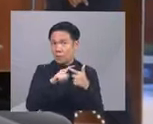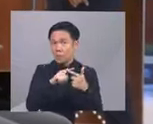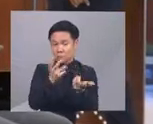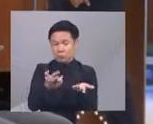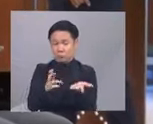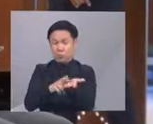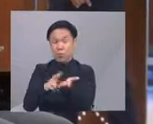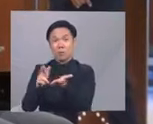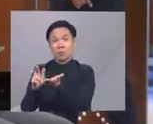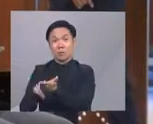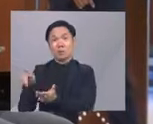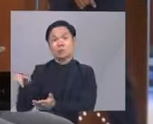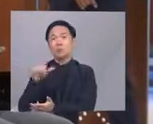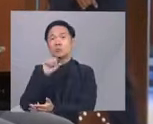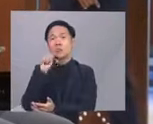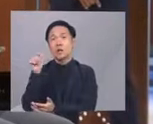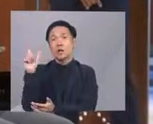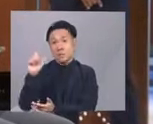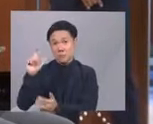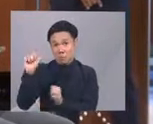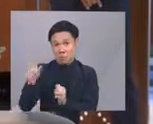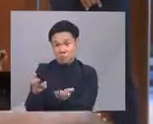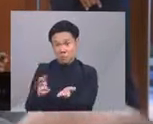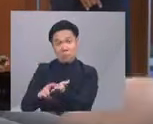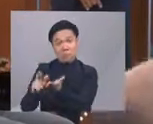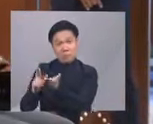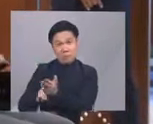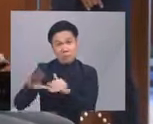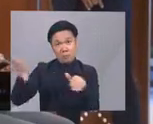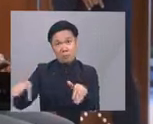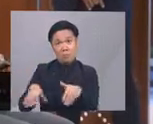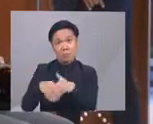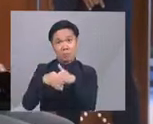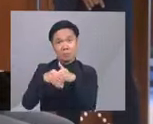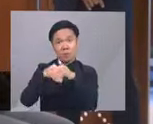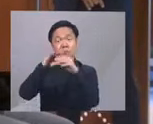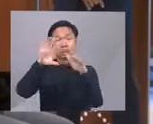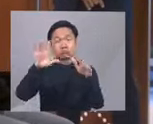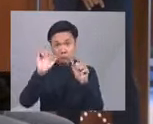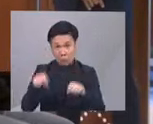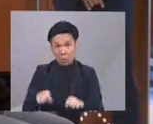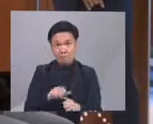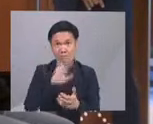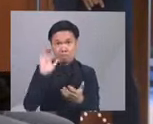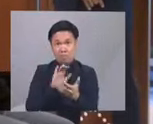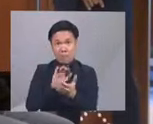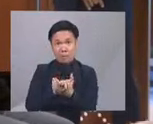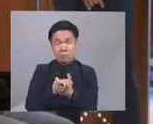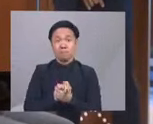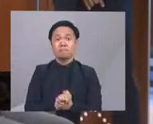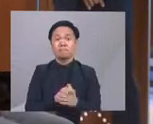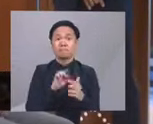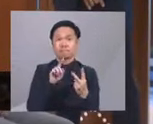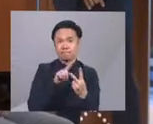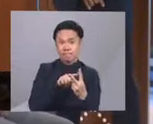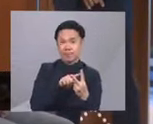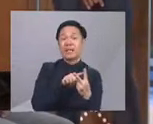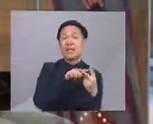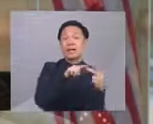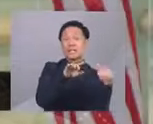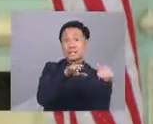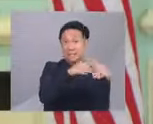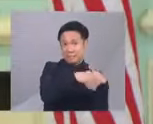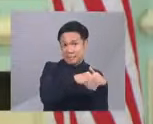rakyat Malaysia yang bukan Islam? Ya, bagi yang bukan Islam, bagi yang bukan Islam,